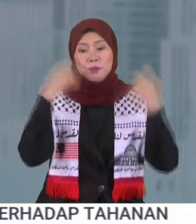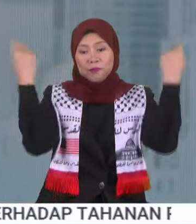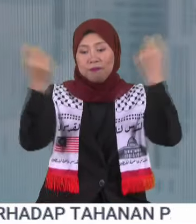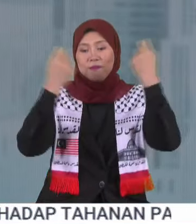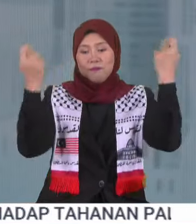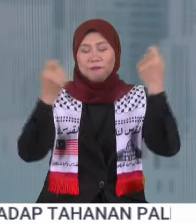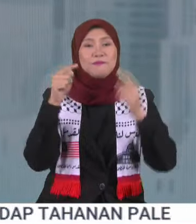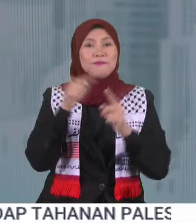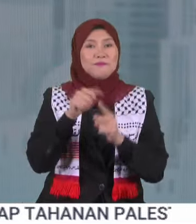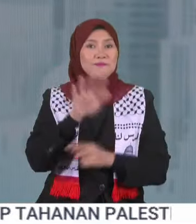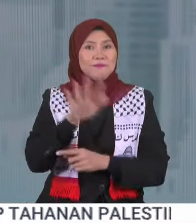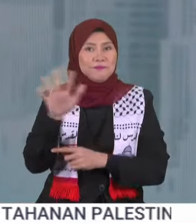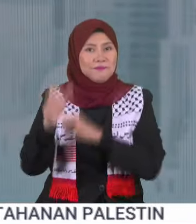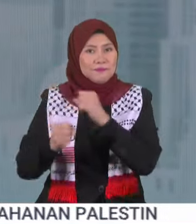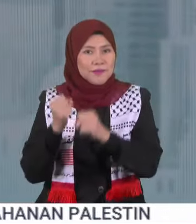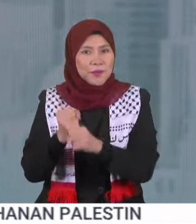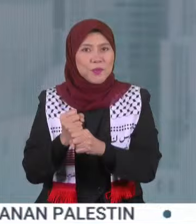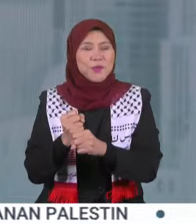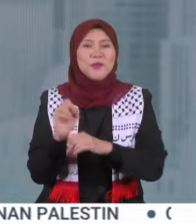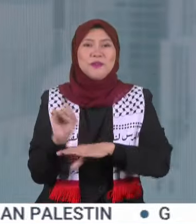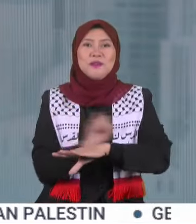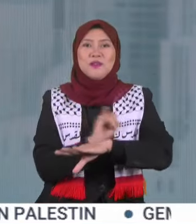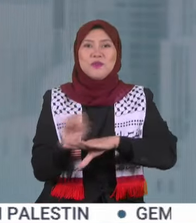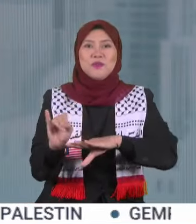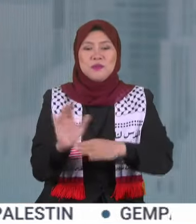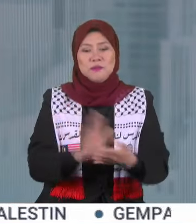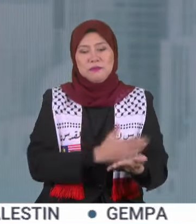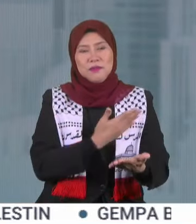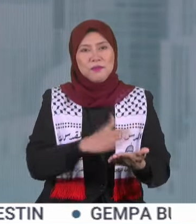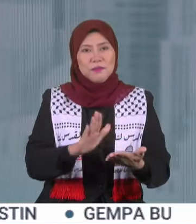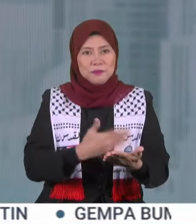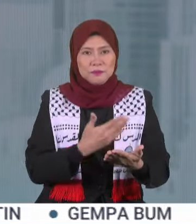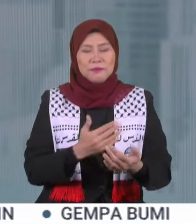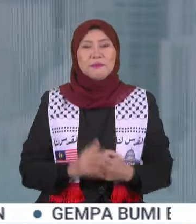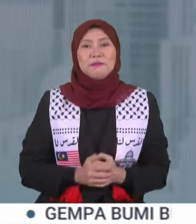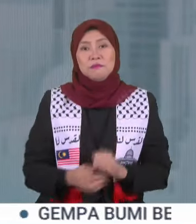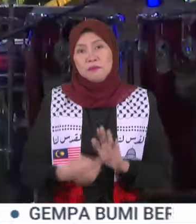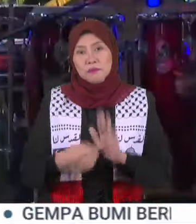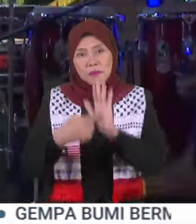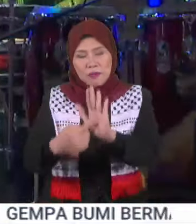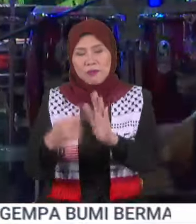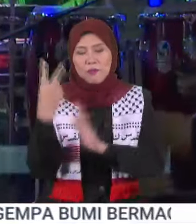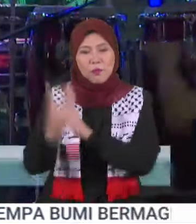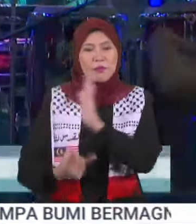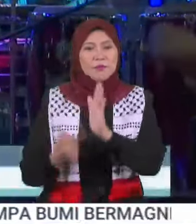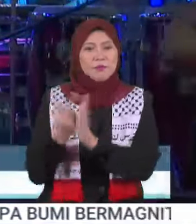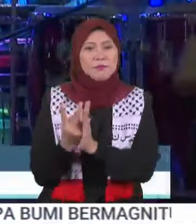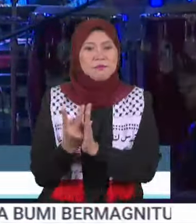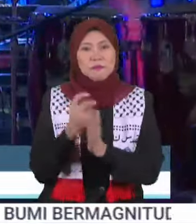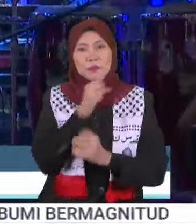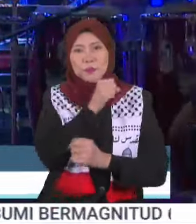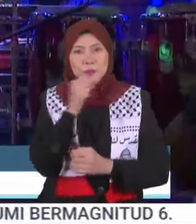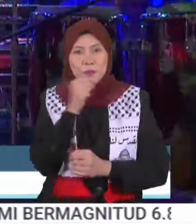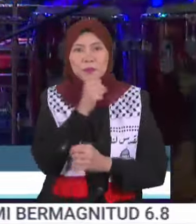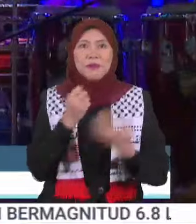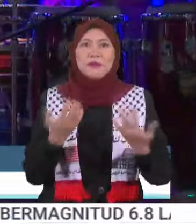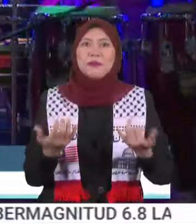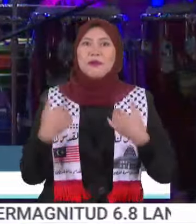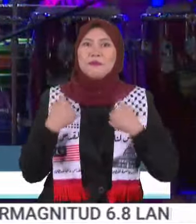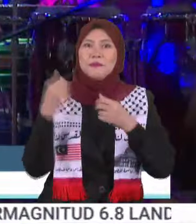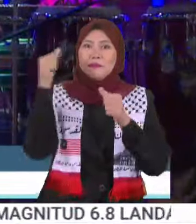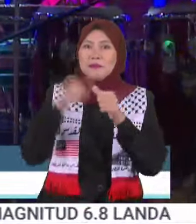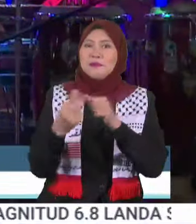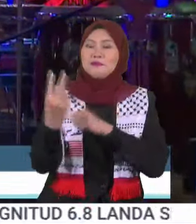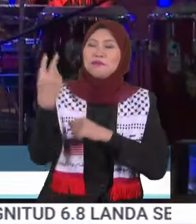ulang tahun ke-55 tahun mereka dalam industri muzik. Persembahan lebih 2 jam itu membawa peminat mengimbau